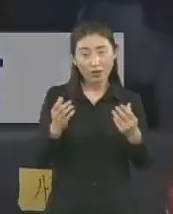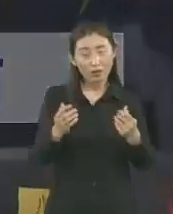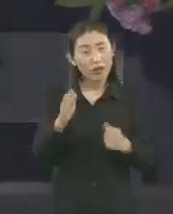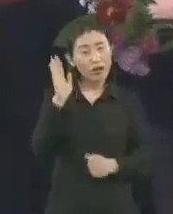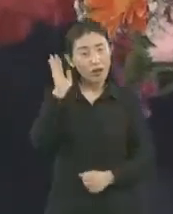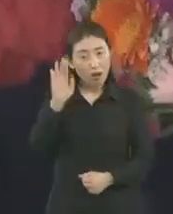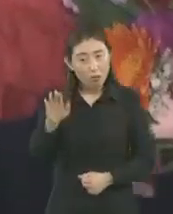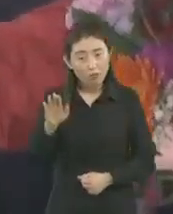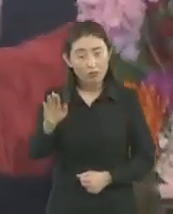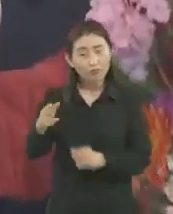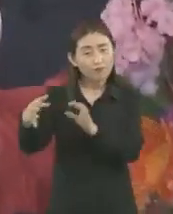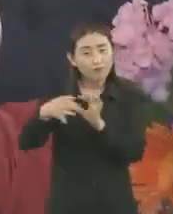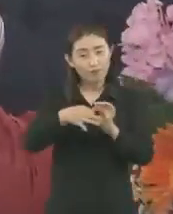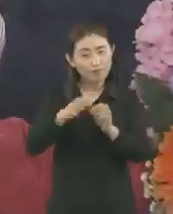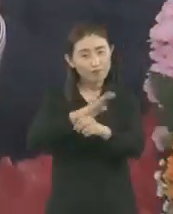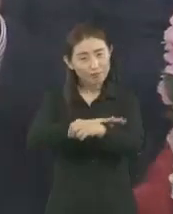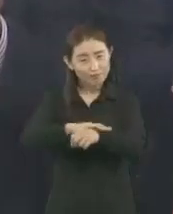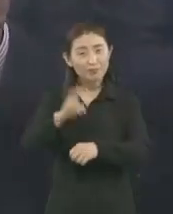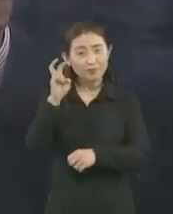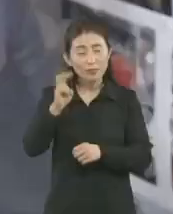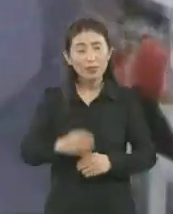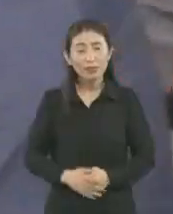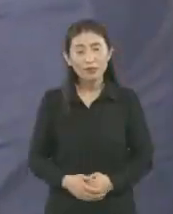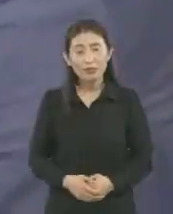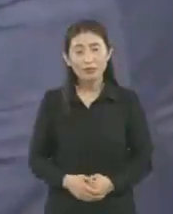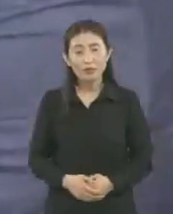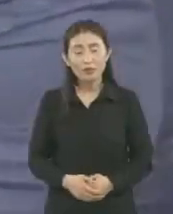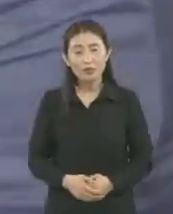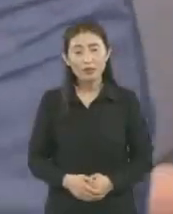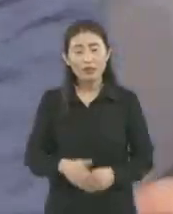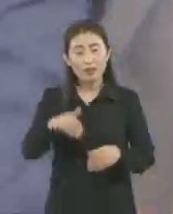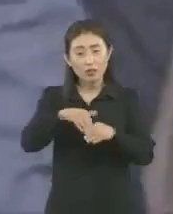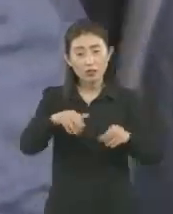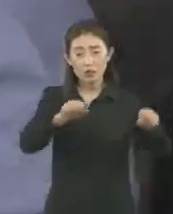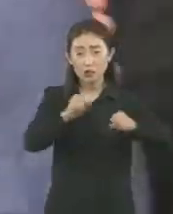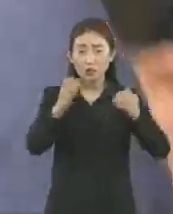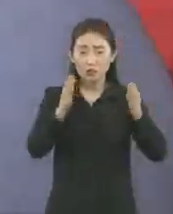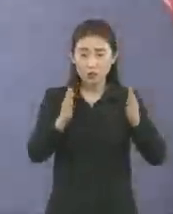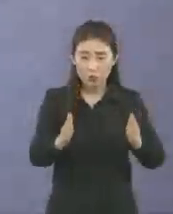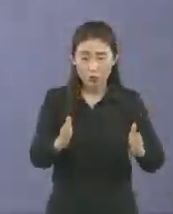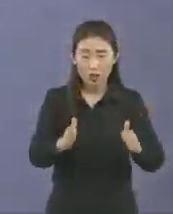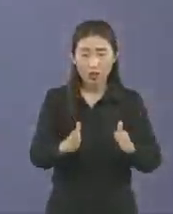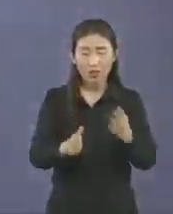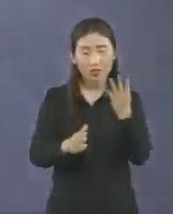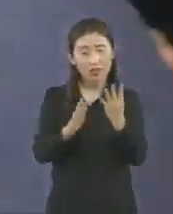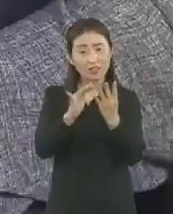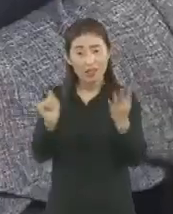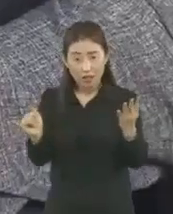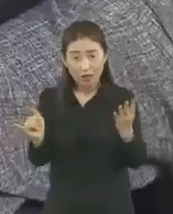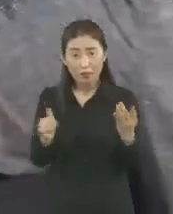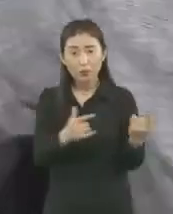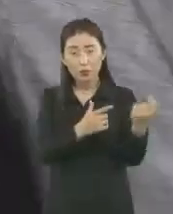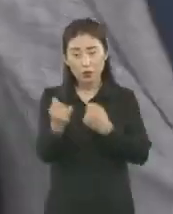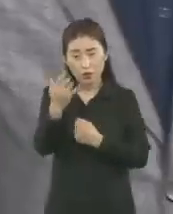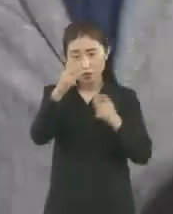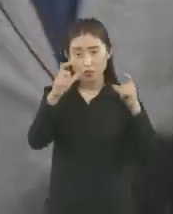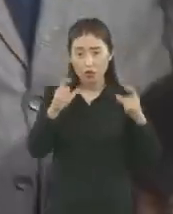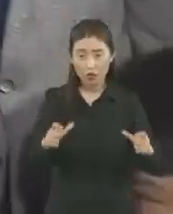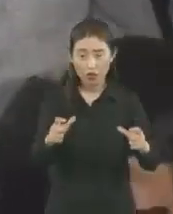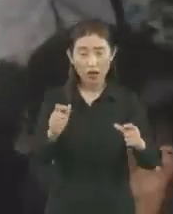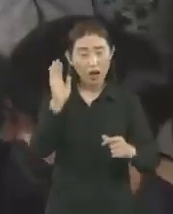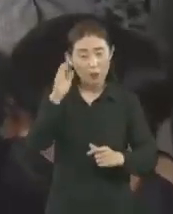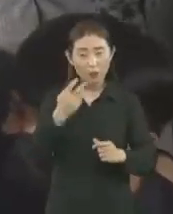크게 변화가 없을 것으로 예상됩니다. 선거운동 기간 충청권 4개 시도지사 당선인들이 충청권